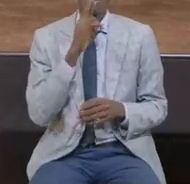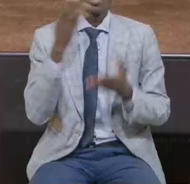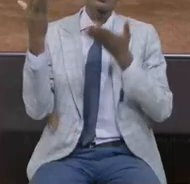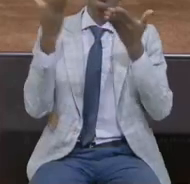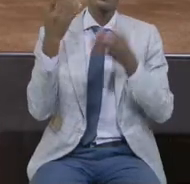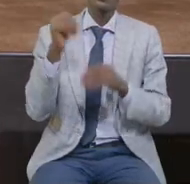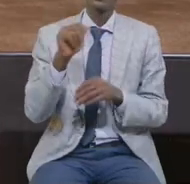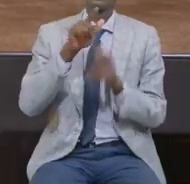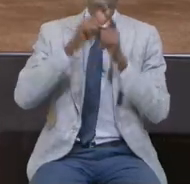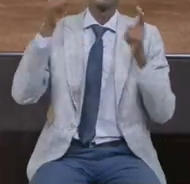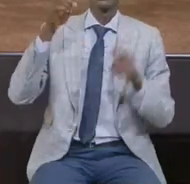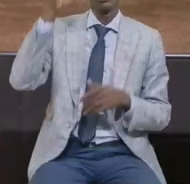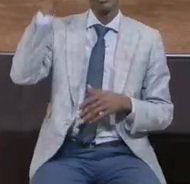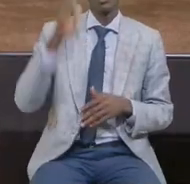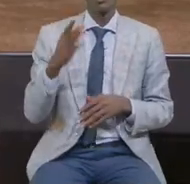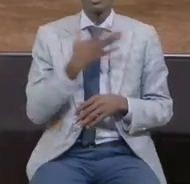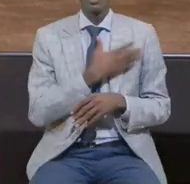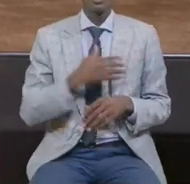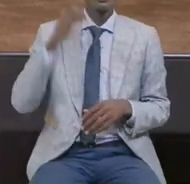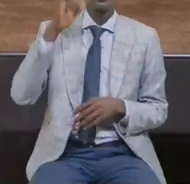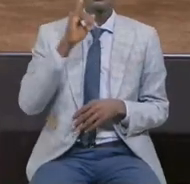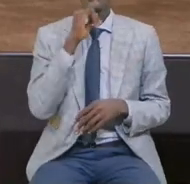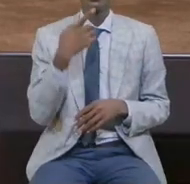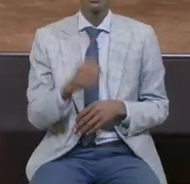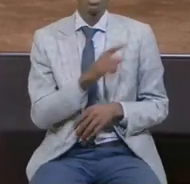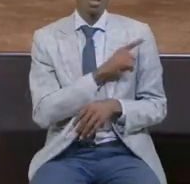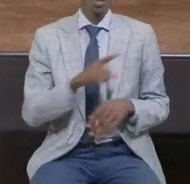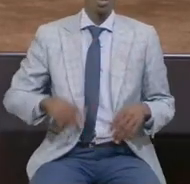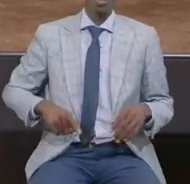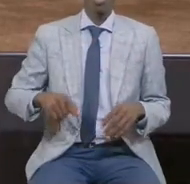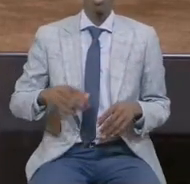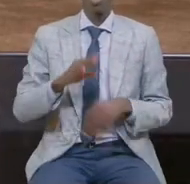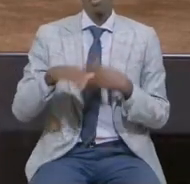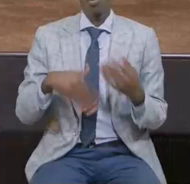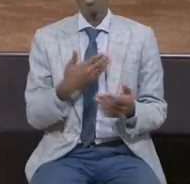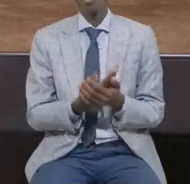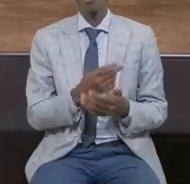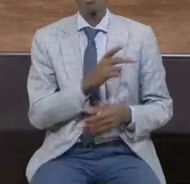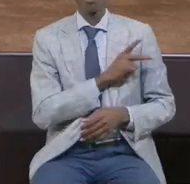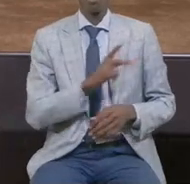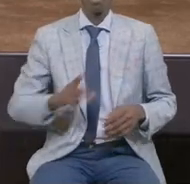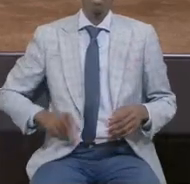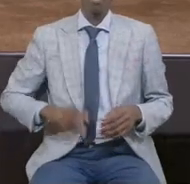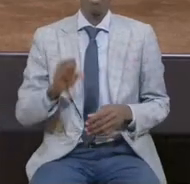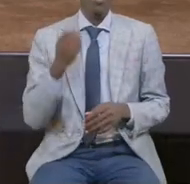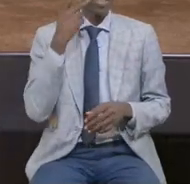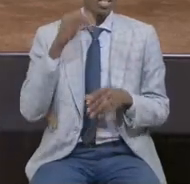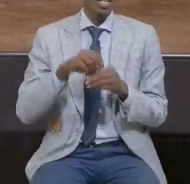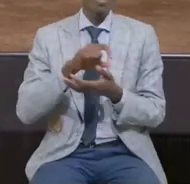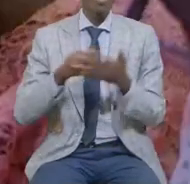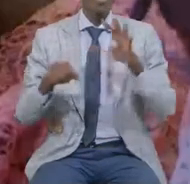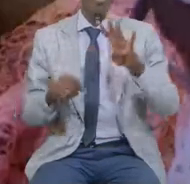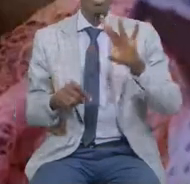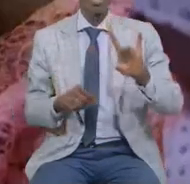Dieu, le Dieu des dieux et le Seigneur des seigneurs. Et voyons le verset 48. Verset 48.